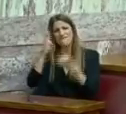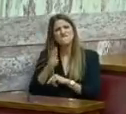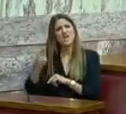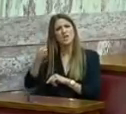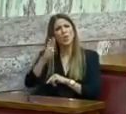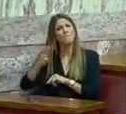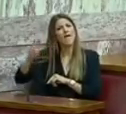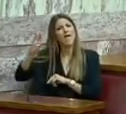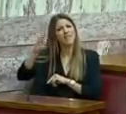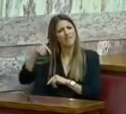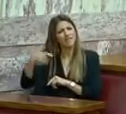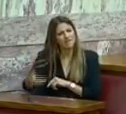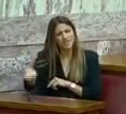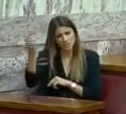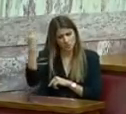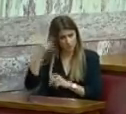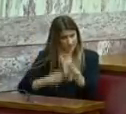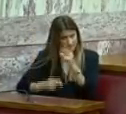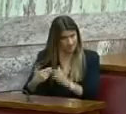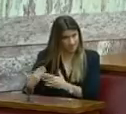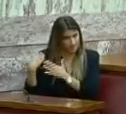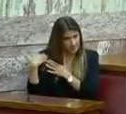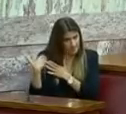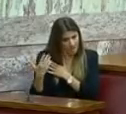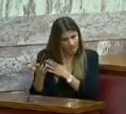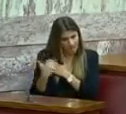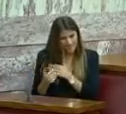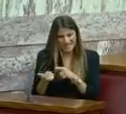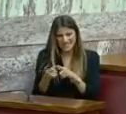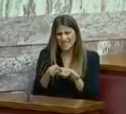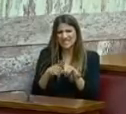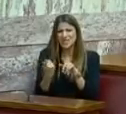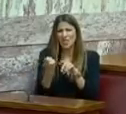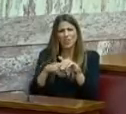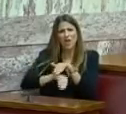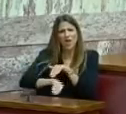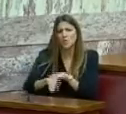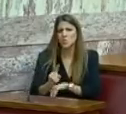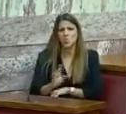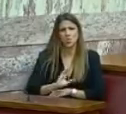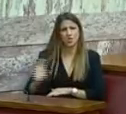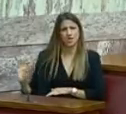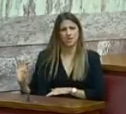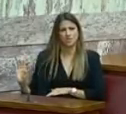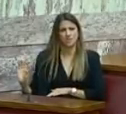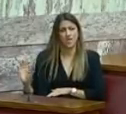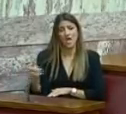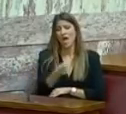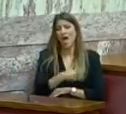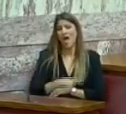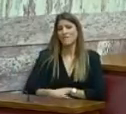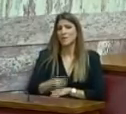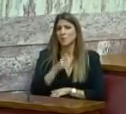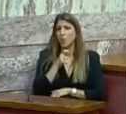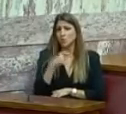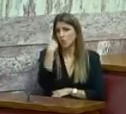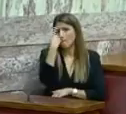δεν ετέθη θέμα αρμοδιότητας για τη δωροδοκία και απειλάγησαν τα πολιτικά